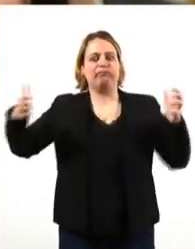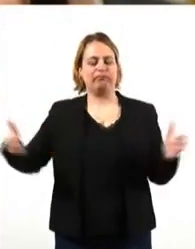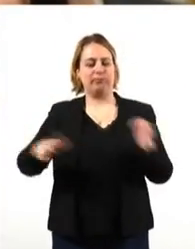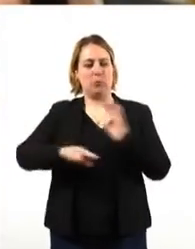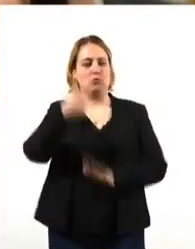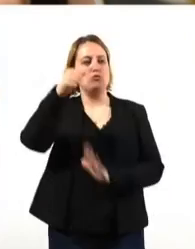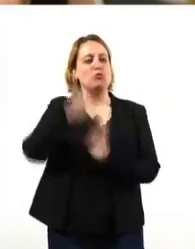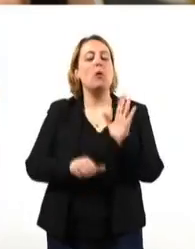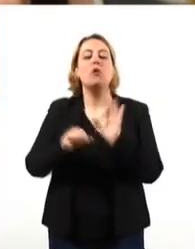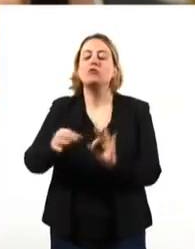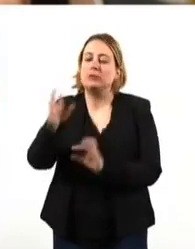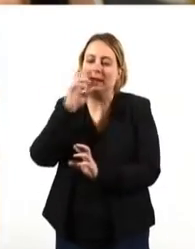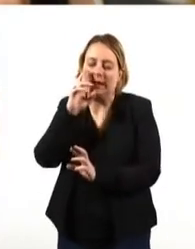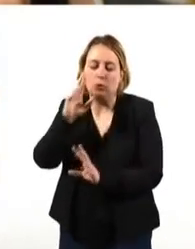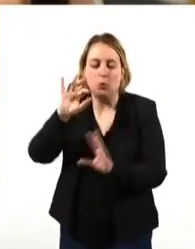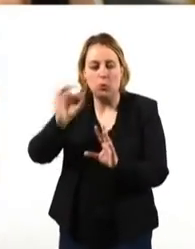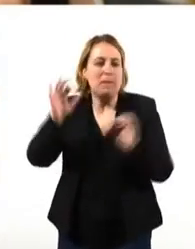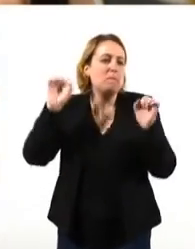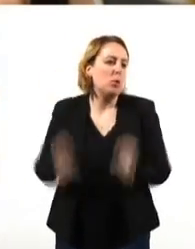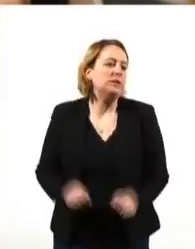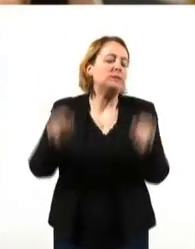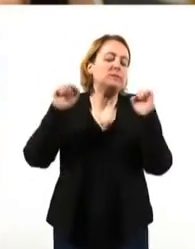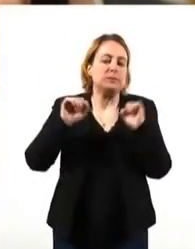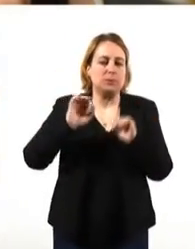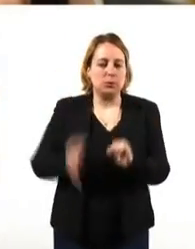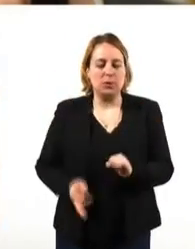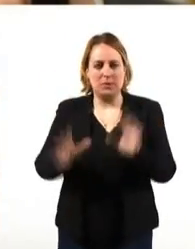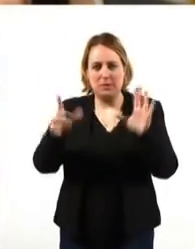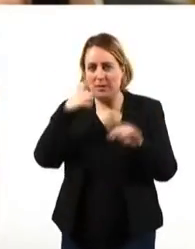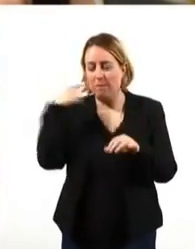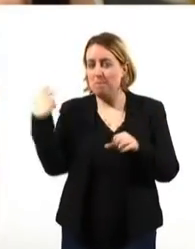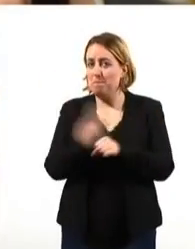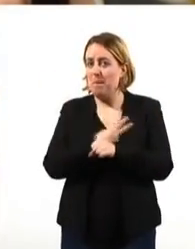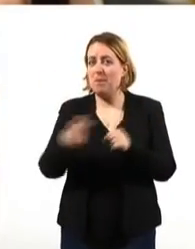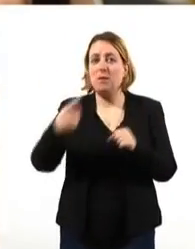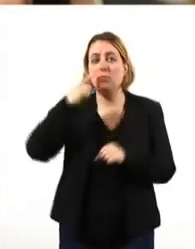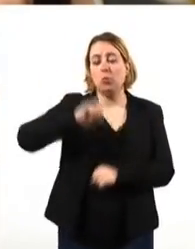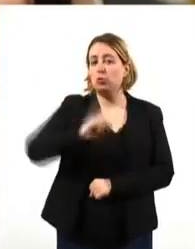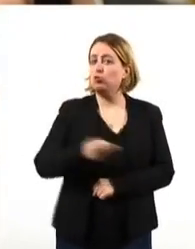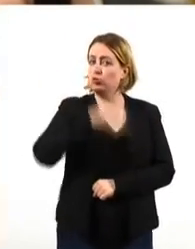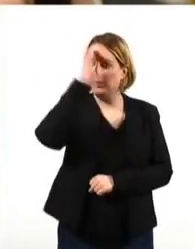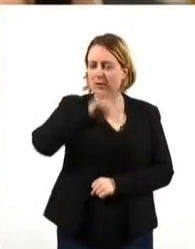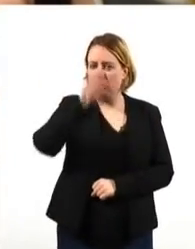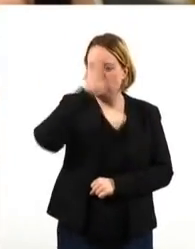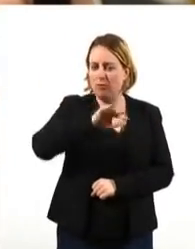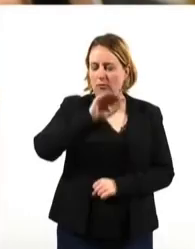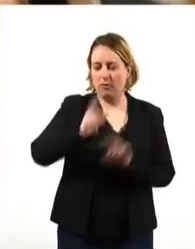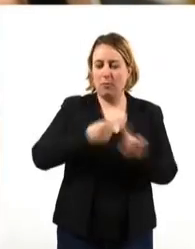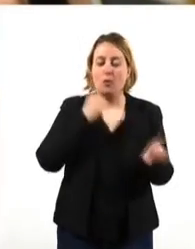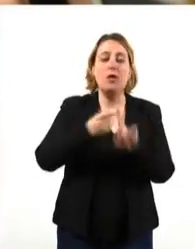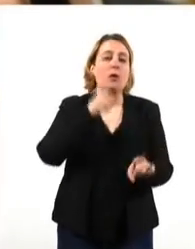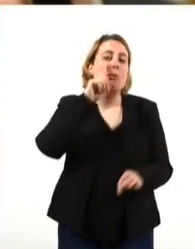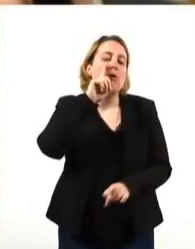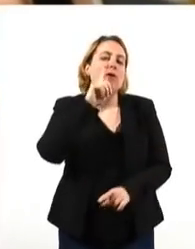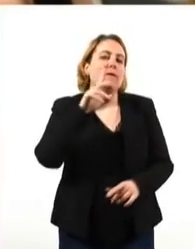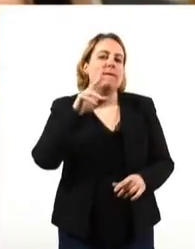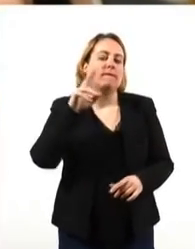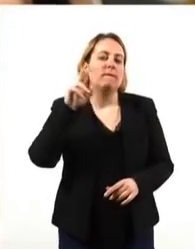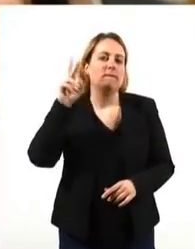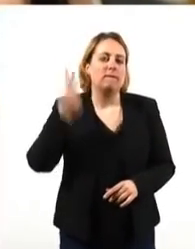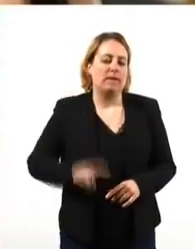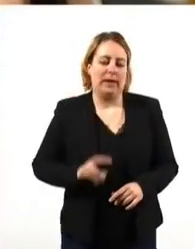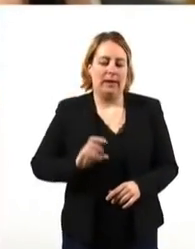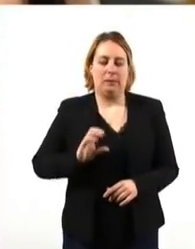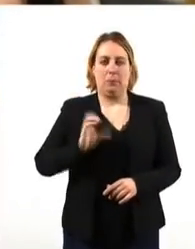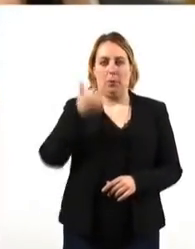dit Madame la Ministre, mais ce serait aussi une mesure pertinente pour l'ensemble des étudiants, puisqu'on n'arrête pas d'être étudiant du